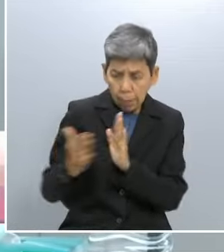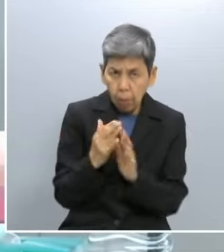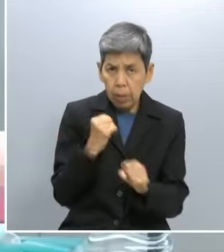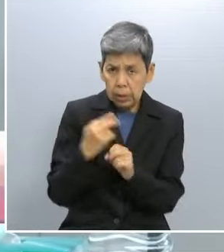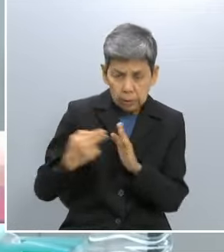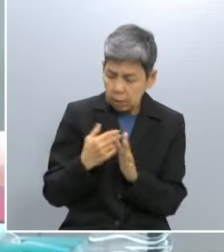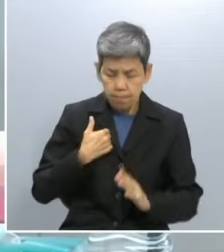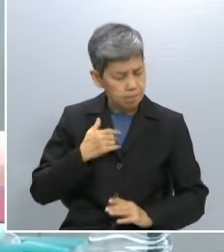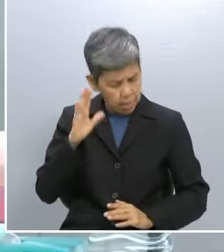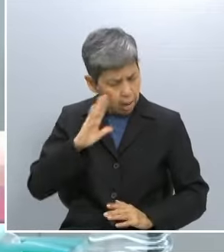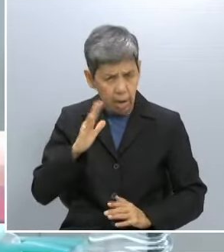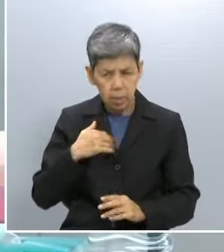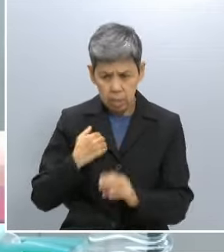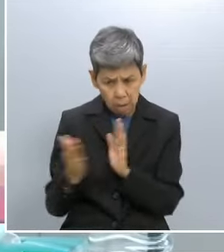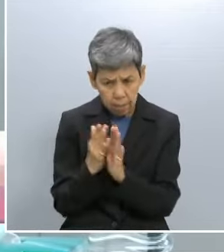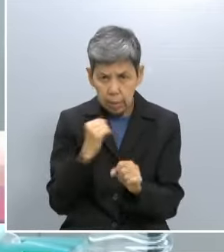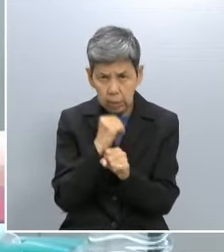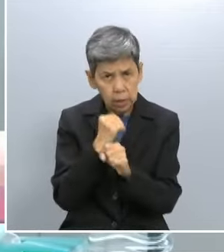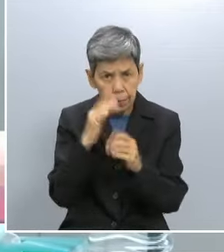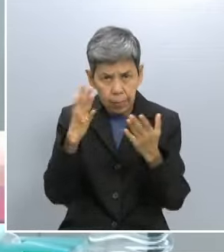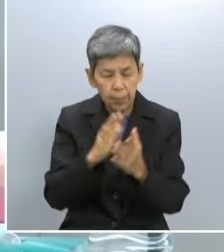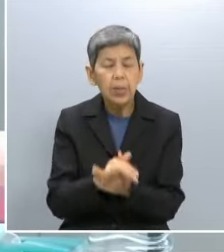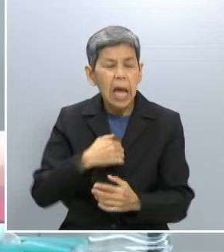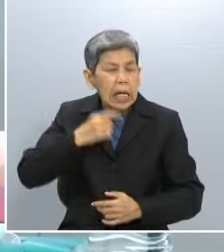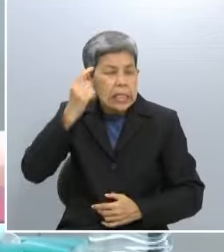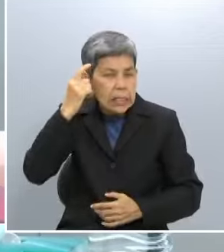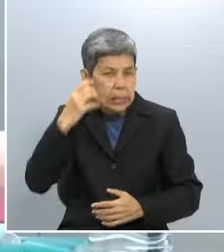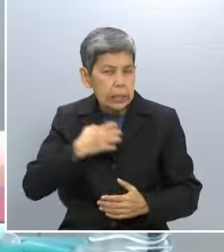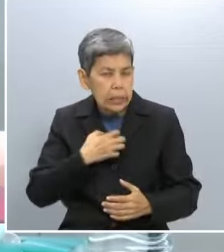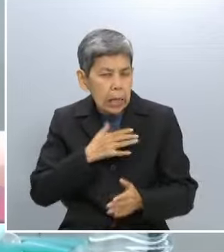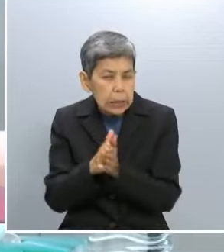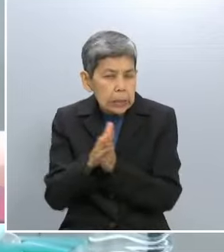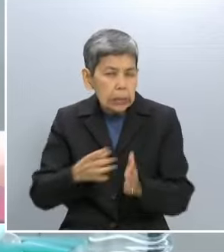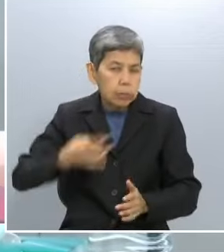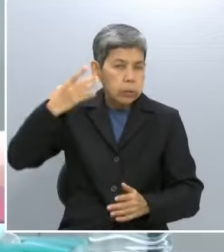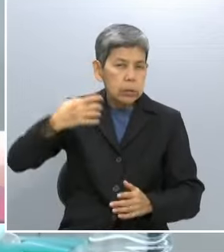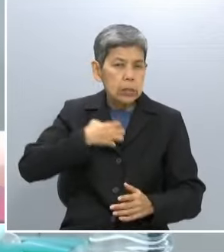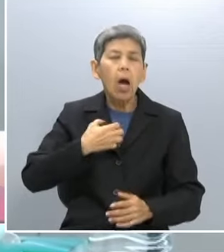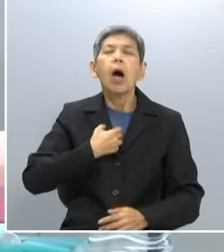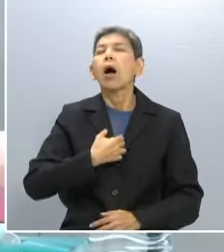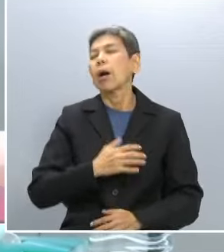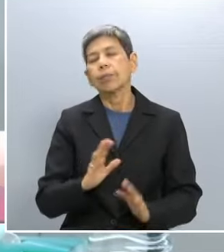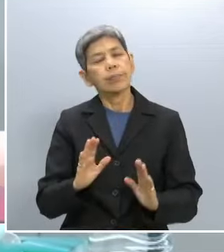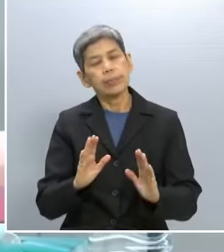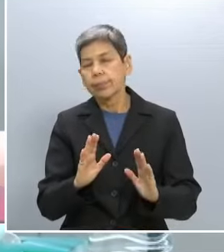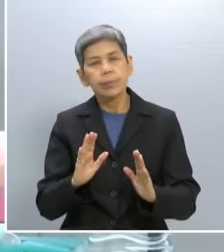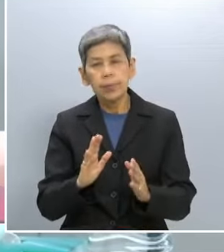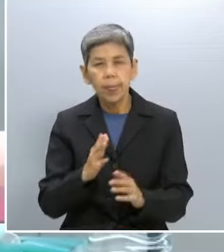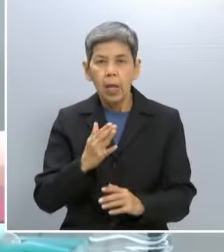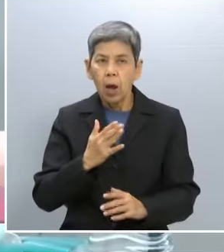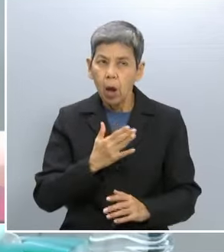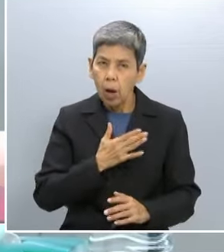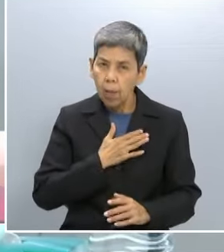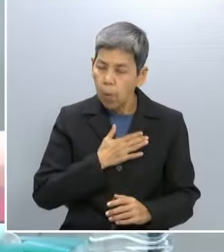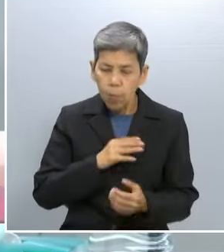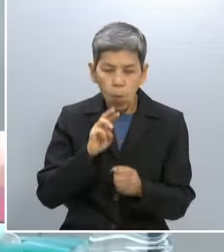ำคัญเพื่อหวังเรื่องสำคัญที่คิดการใหญ่กันเอาไว้ผมเนี่ยไม่ได้คุมปราบเว็บ